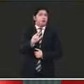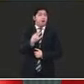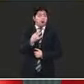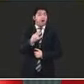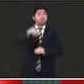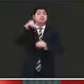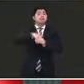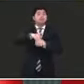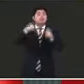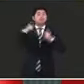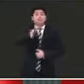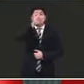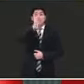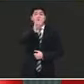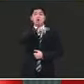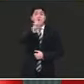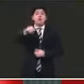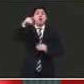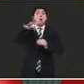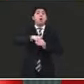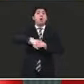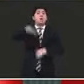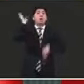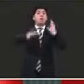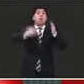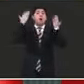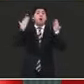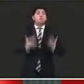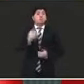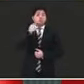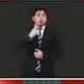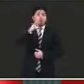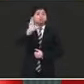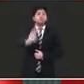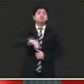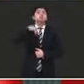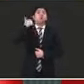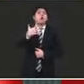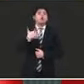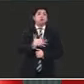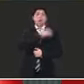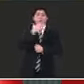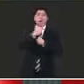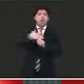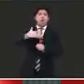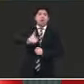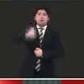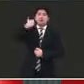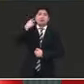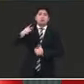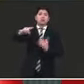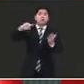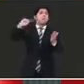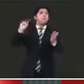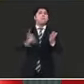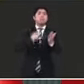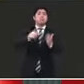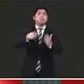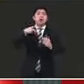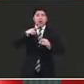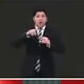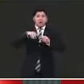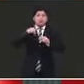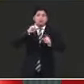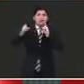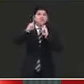mecliste 411 oyla kabul edilen ve daha sonra CHP genel başkanının imzasıyla açılan